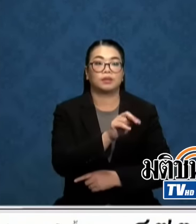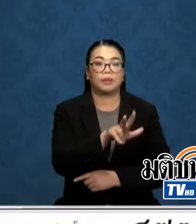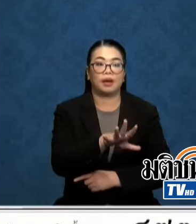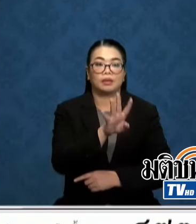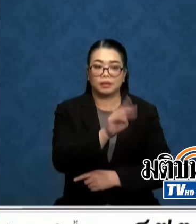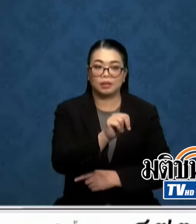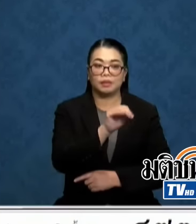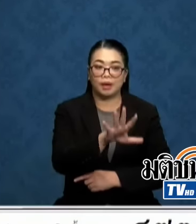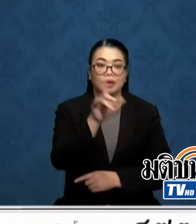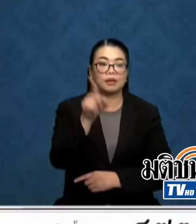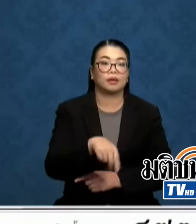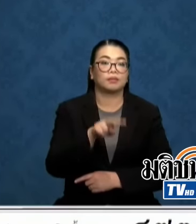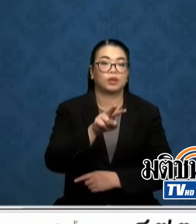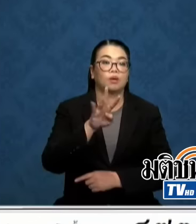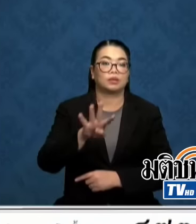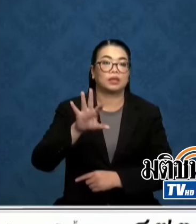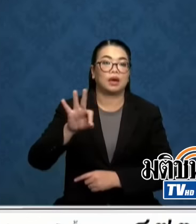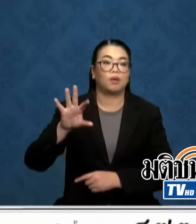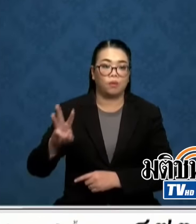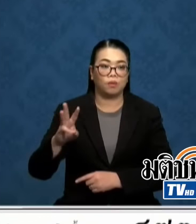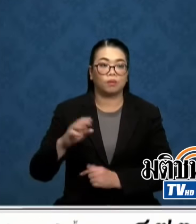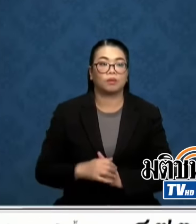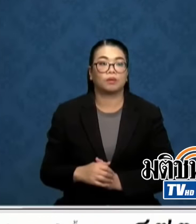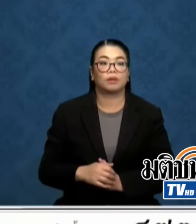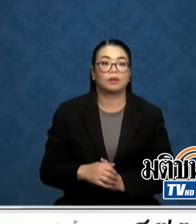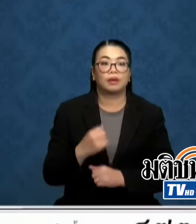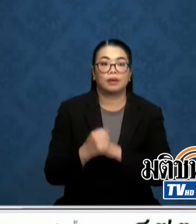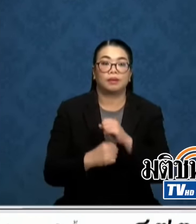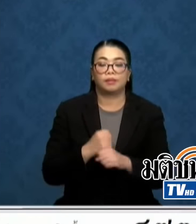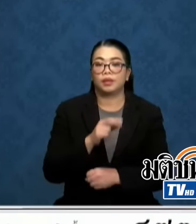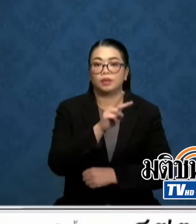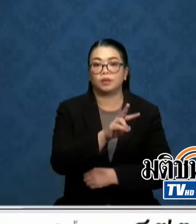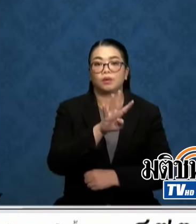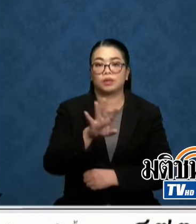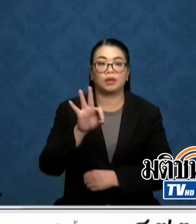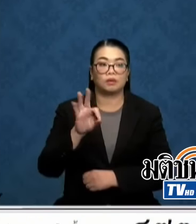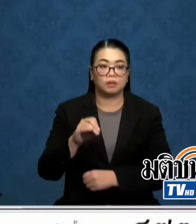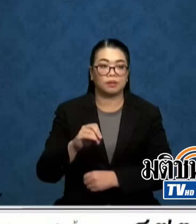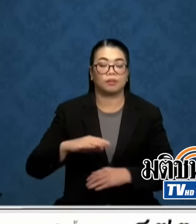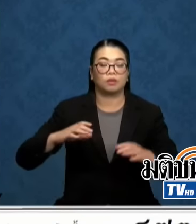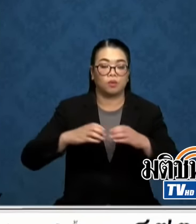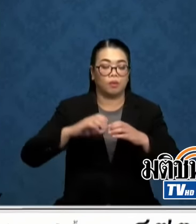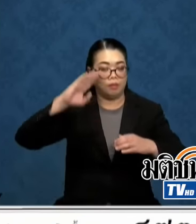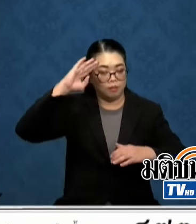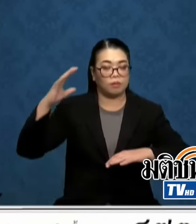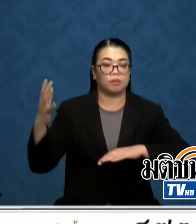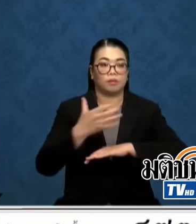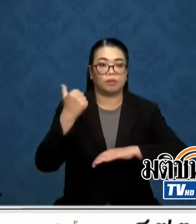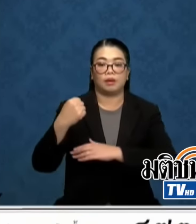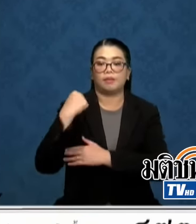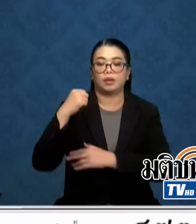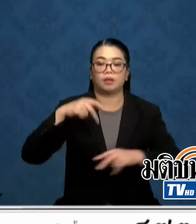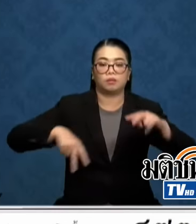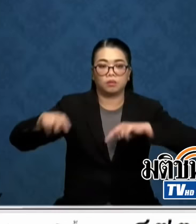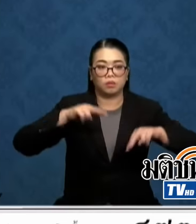6ข้อเท็จจริงได้ความว่าพ.ศ 2490คณะรัฐประหารได้ยึดอำนาจการปกครอง